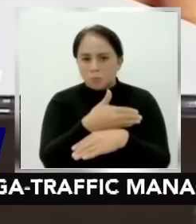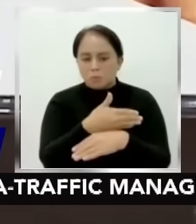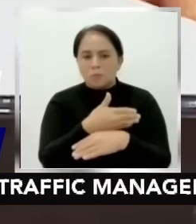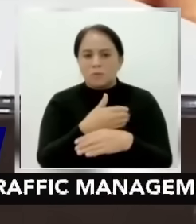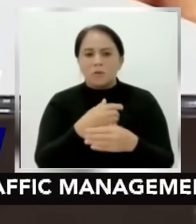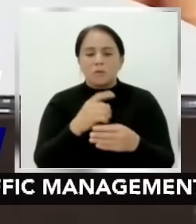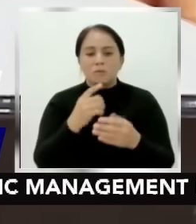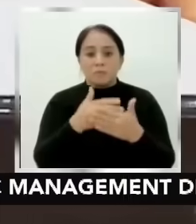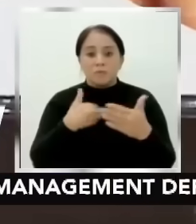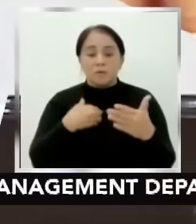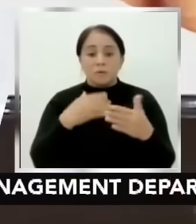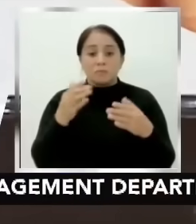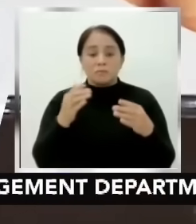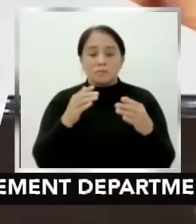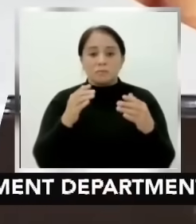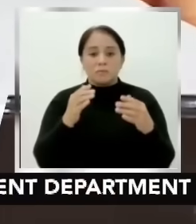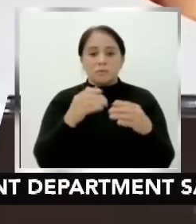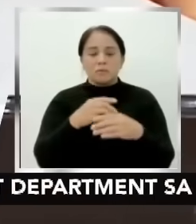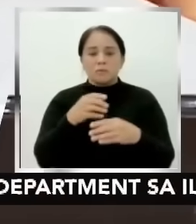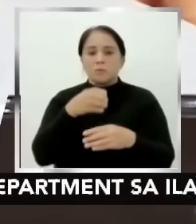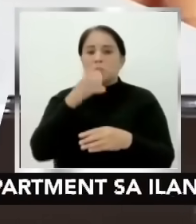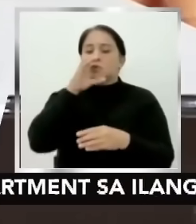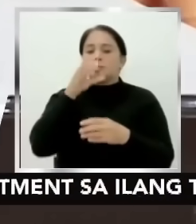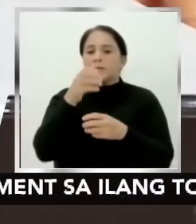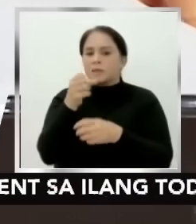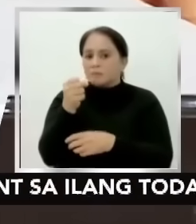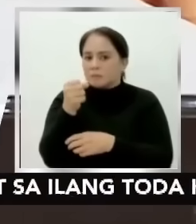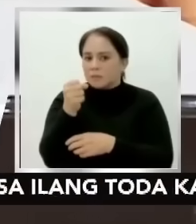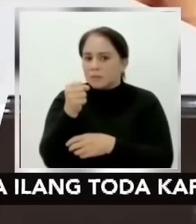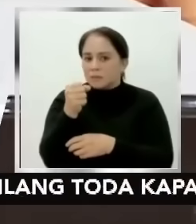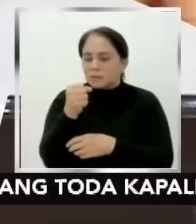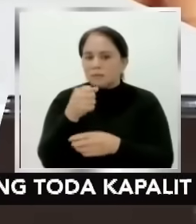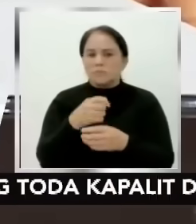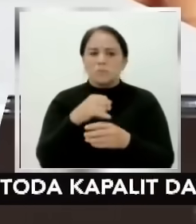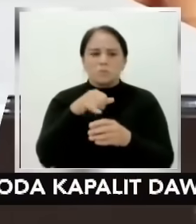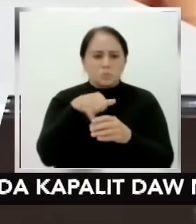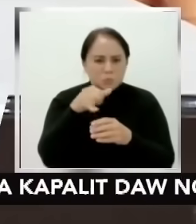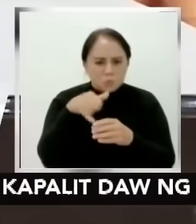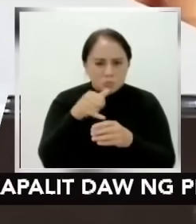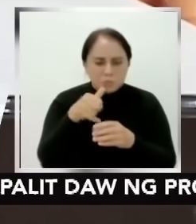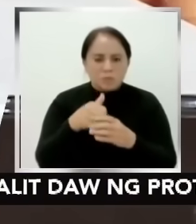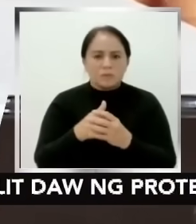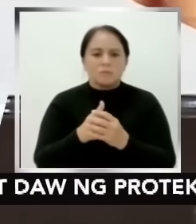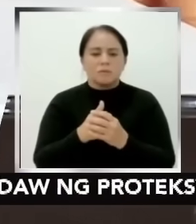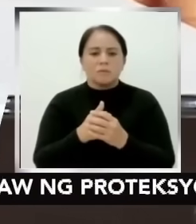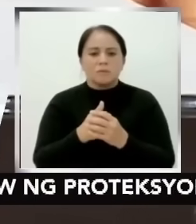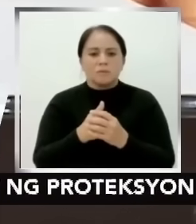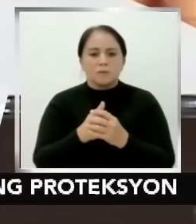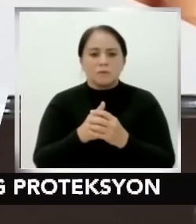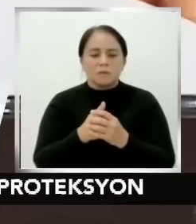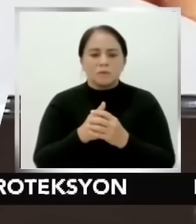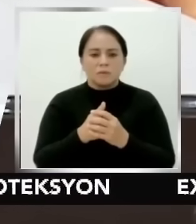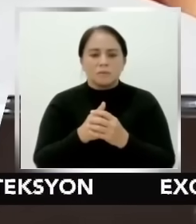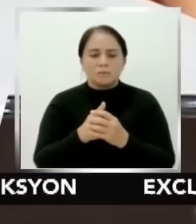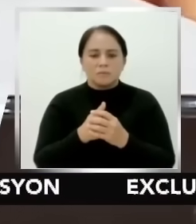isang baso na gatas o cider juice na papainom niya.